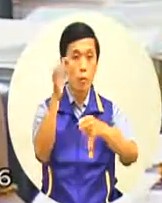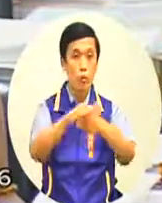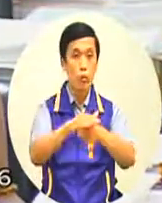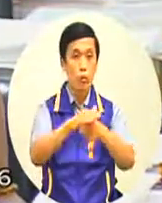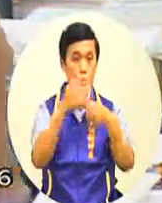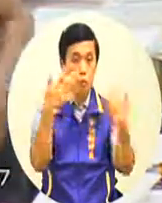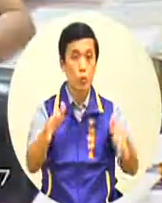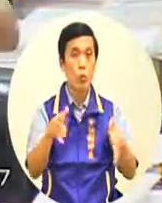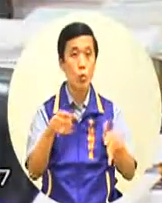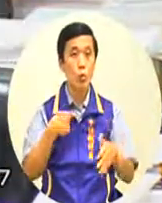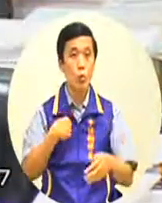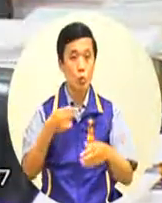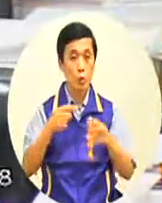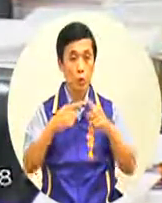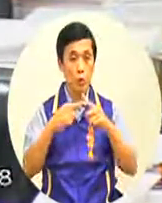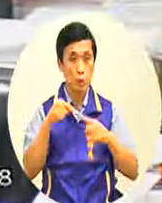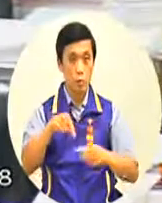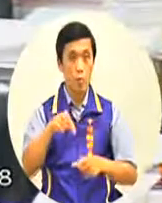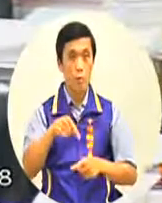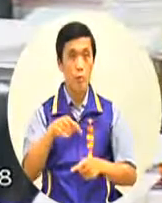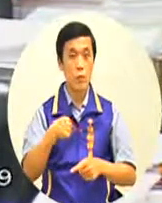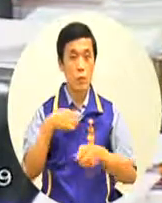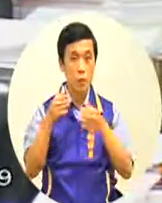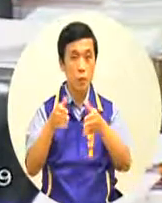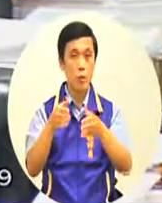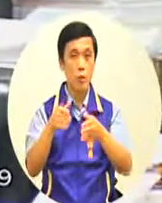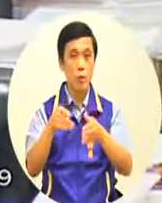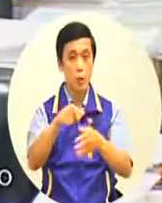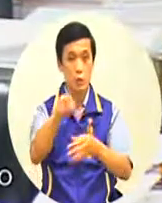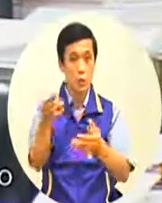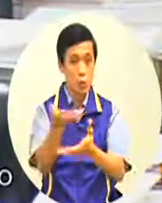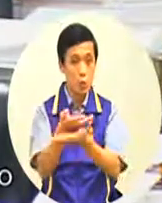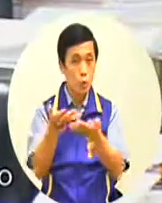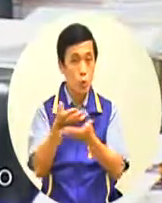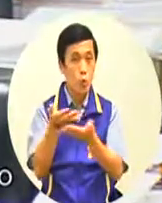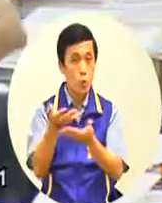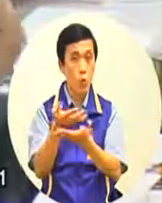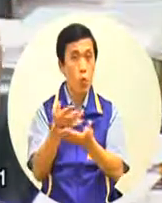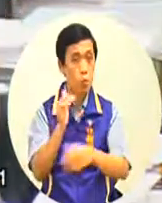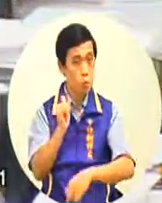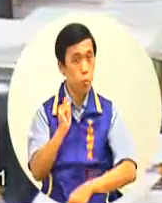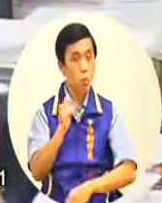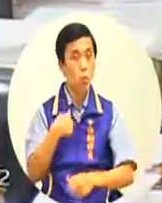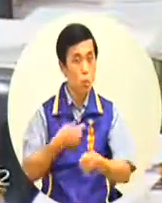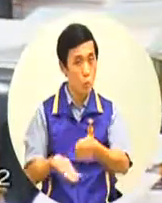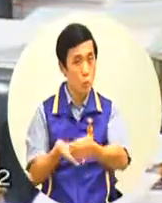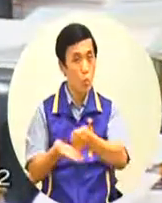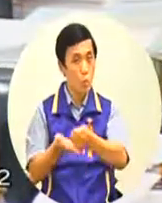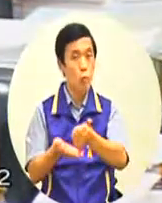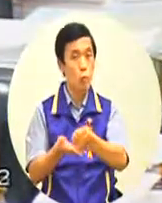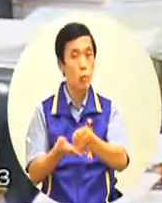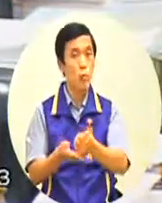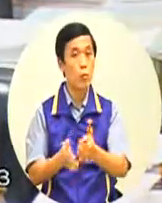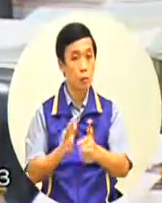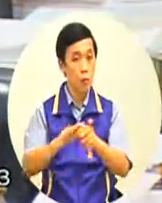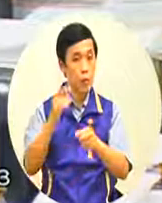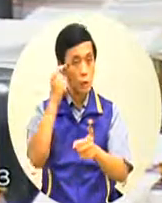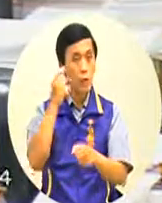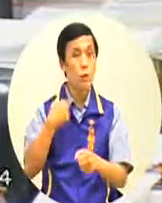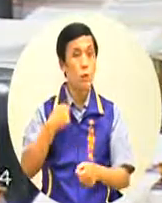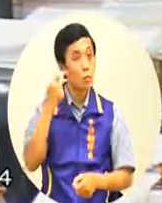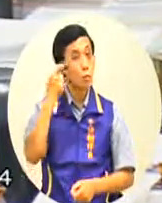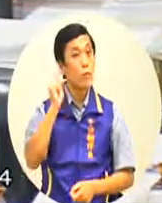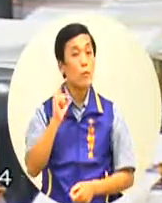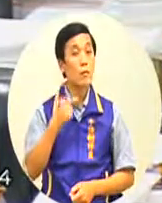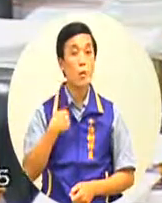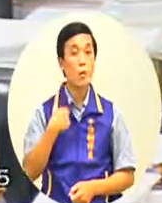非常的辛苦，在这里也非常肯定你的沟通能力真的非常的强。但是我总觉得说，我记